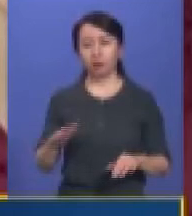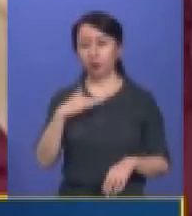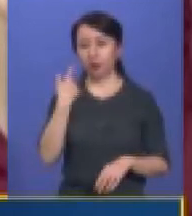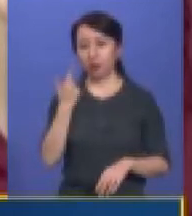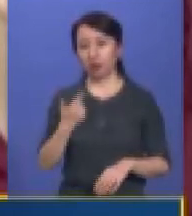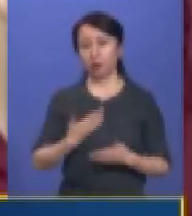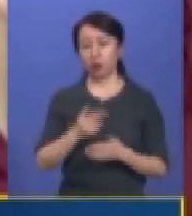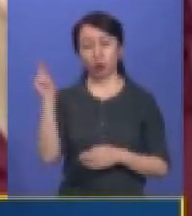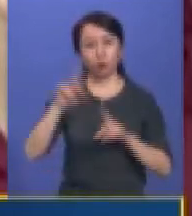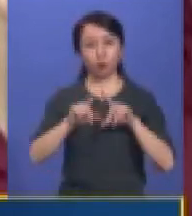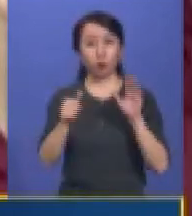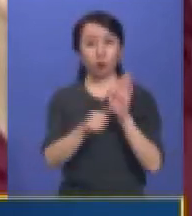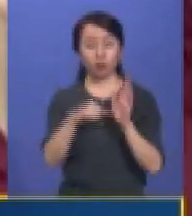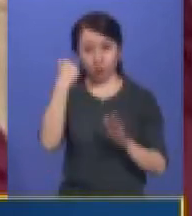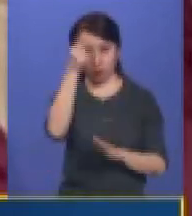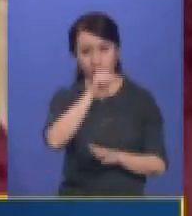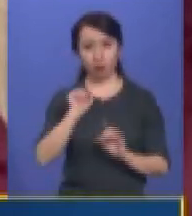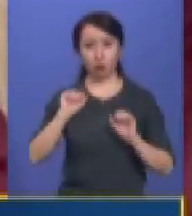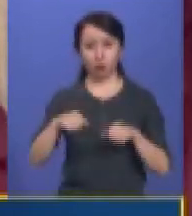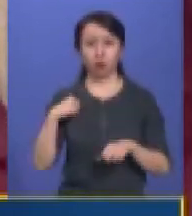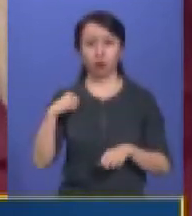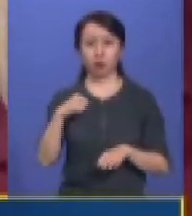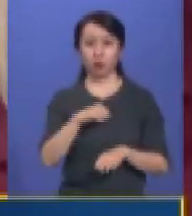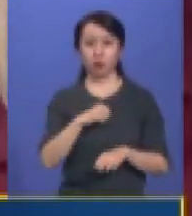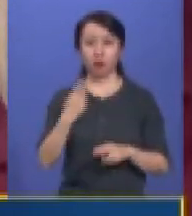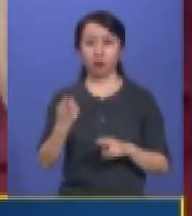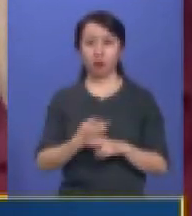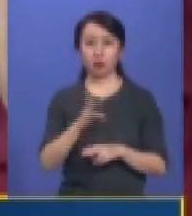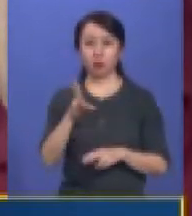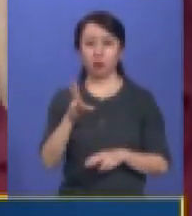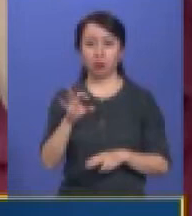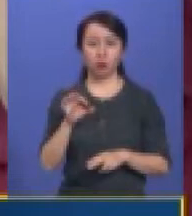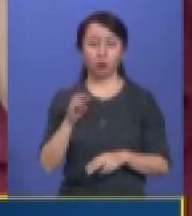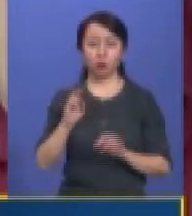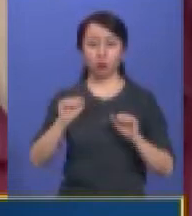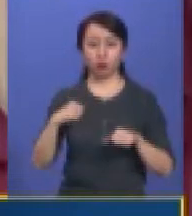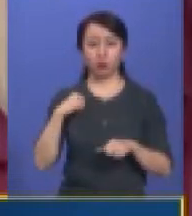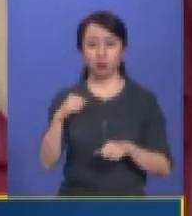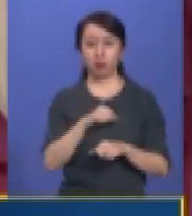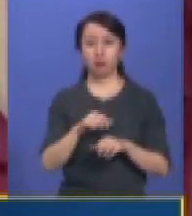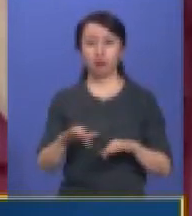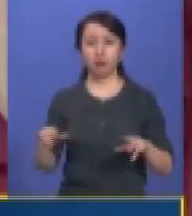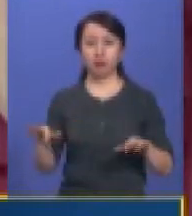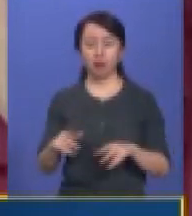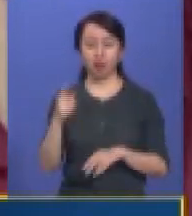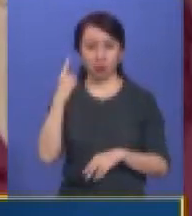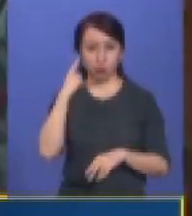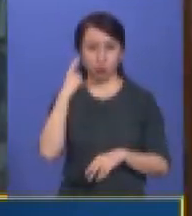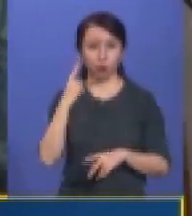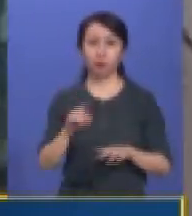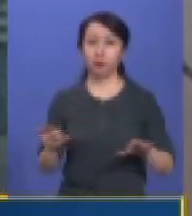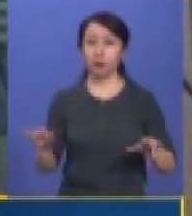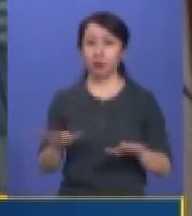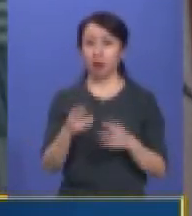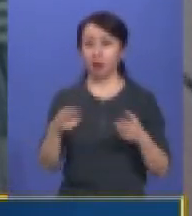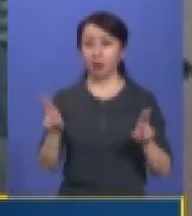пошел в школу, в 6 лет, я уже мог себе сам, не, без всяких нот, без всякого, мог сам себе сыграть. На слух. Да, на слух сыграть и